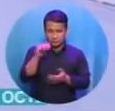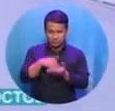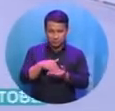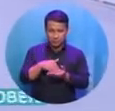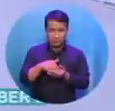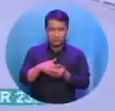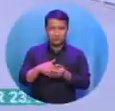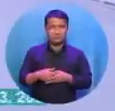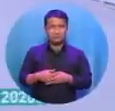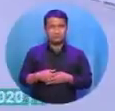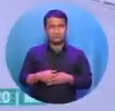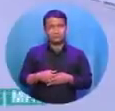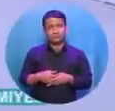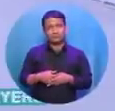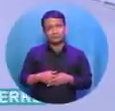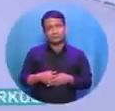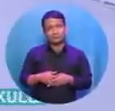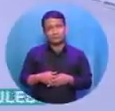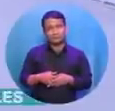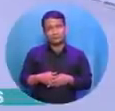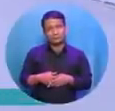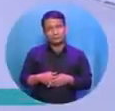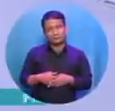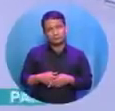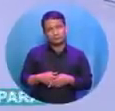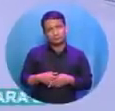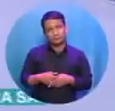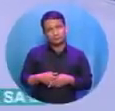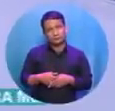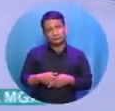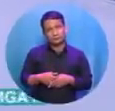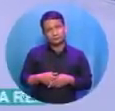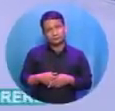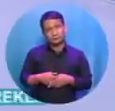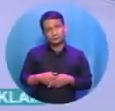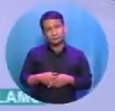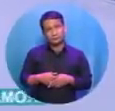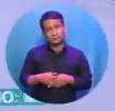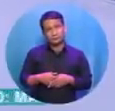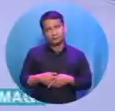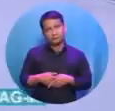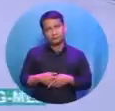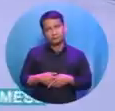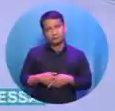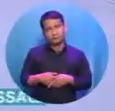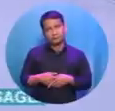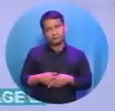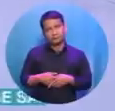25,000. Ayun. Nasa na ba? Teka muna, huwag kayo magkamali.